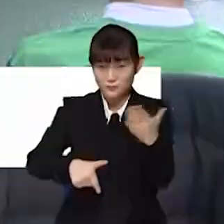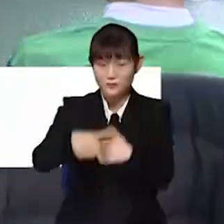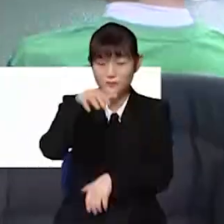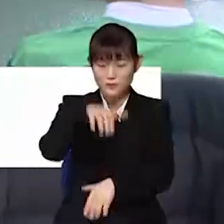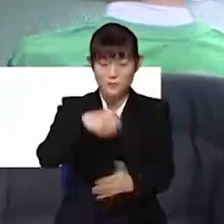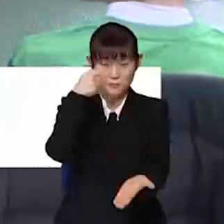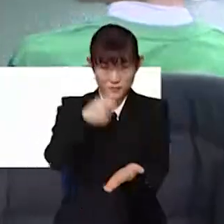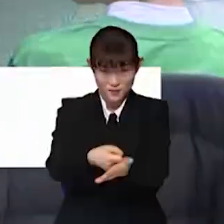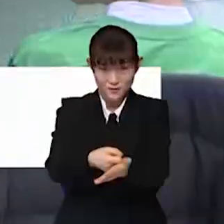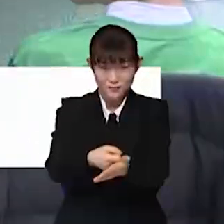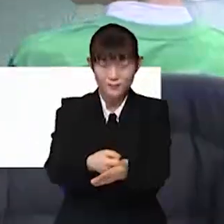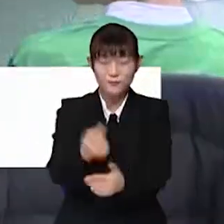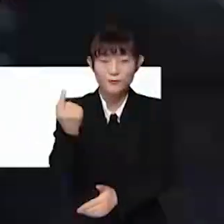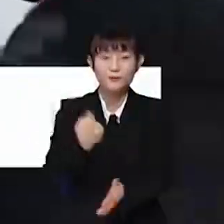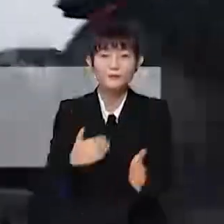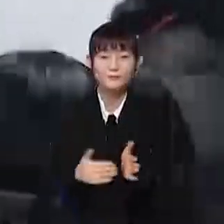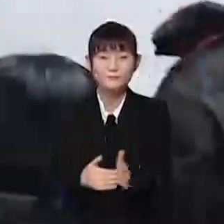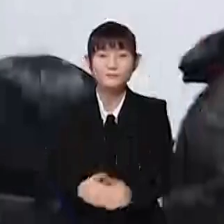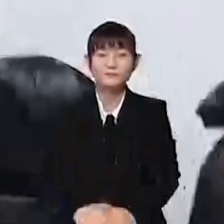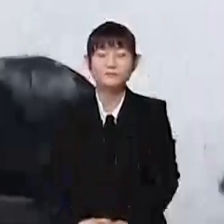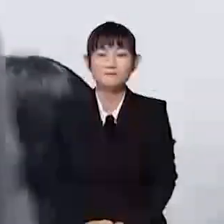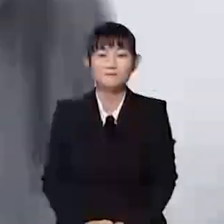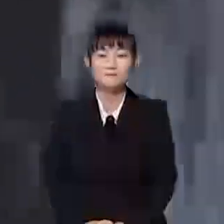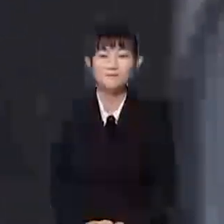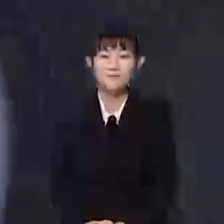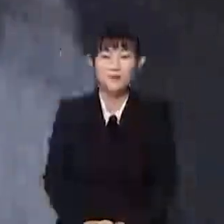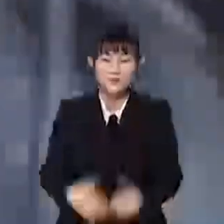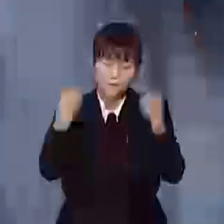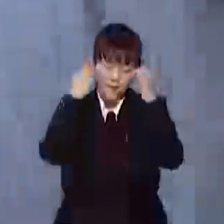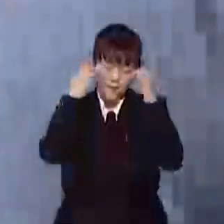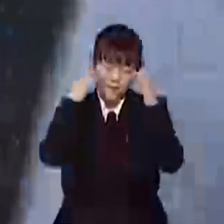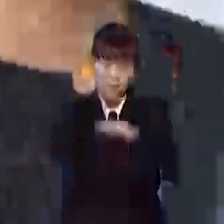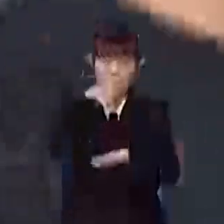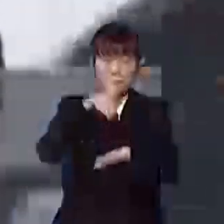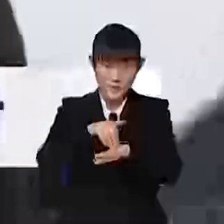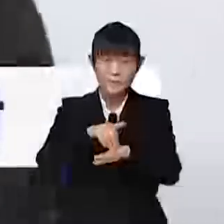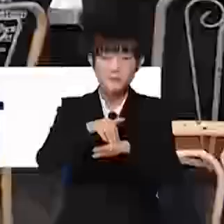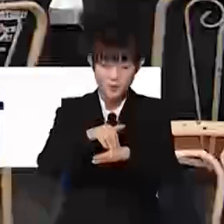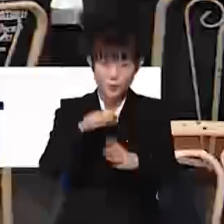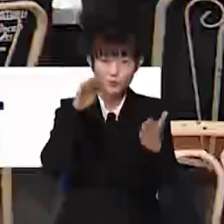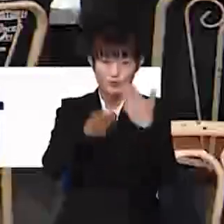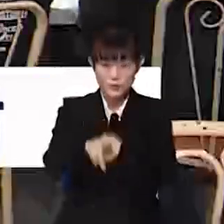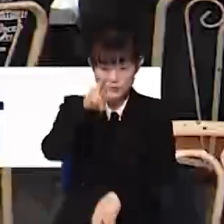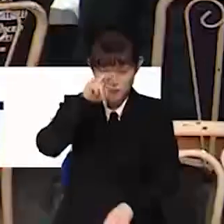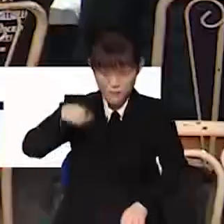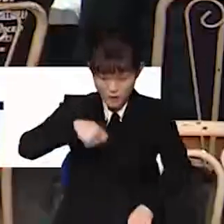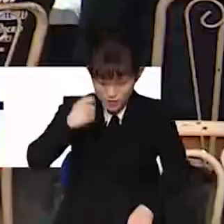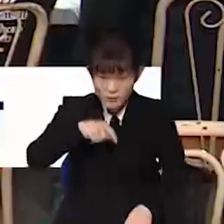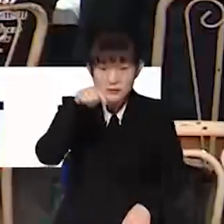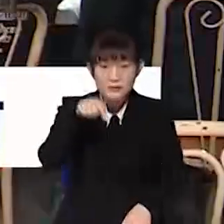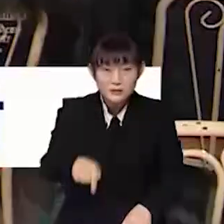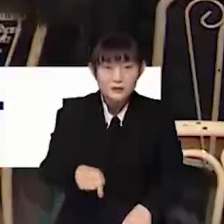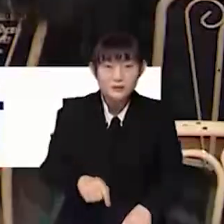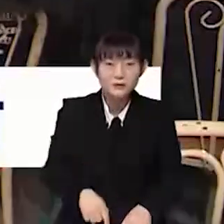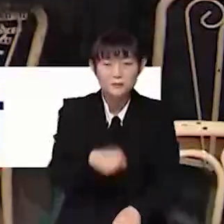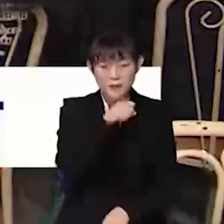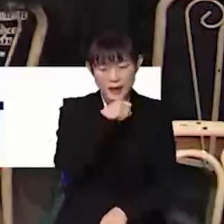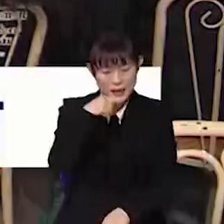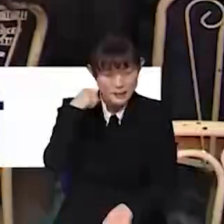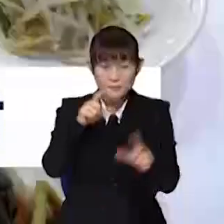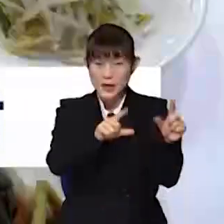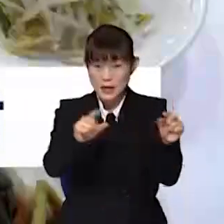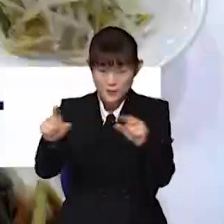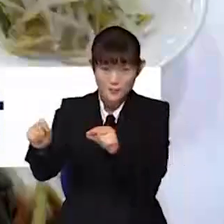되겠다라고 생각을 하고 이렇게 왔습니다. 고된 훈련을 마치고 먹는 점심 식사는 남도의 푸근한 밥상이 기다리고